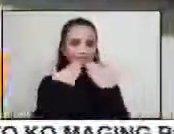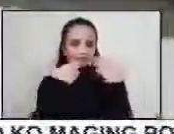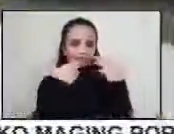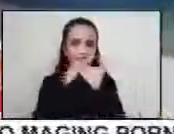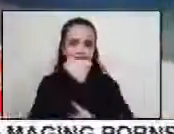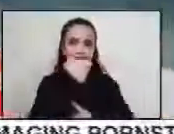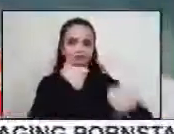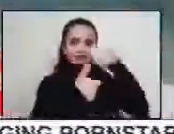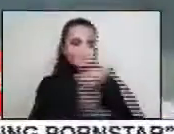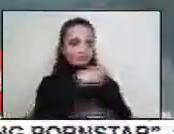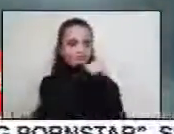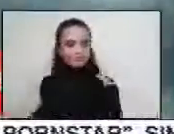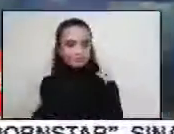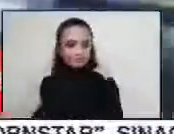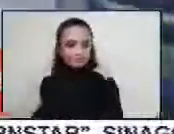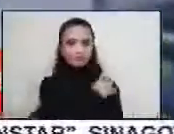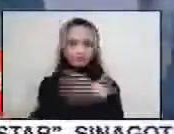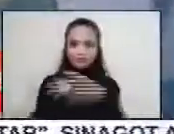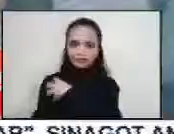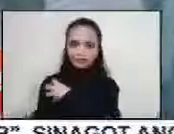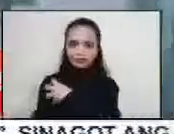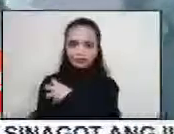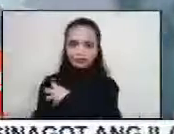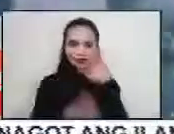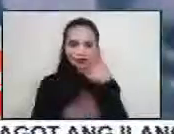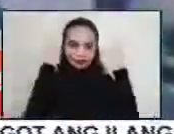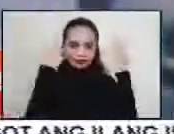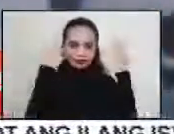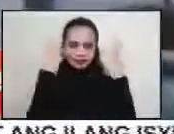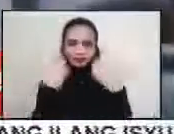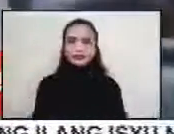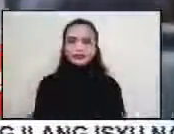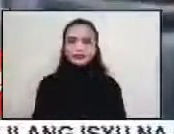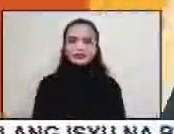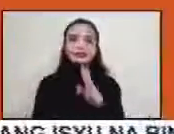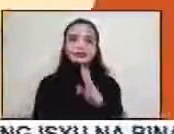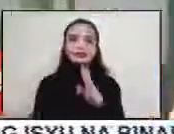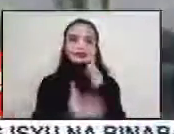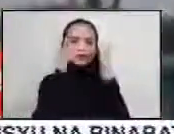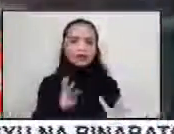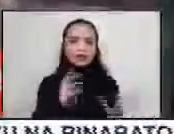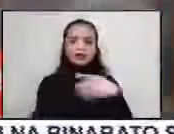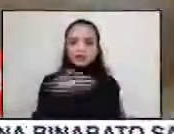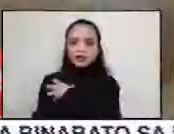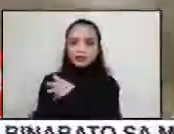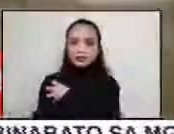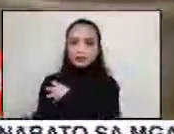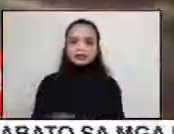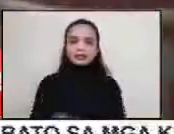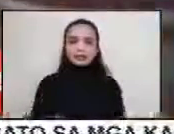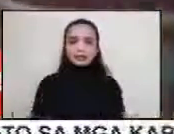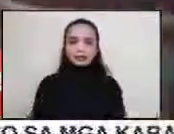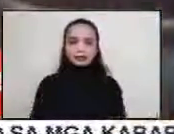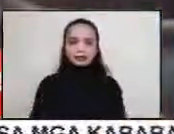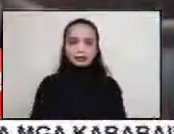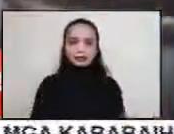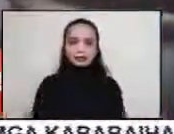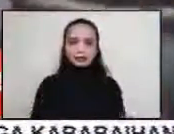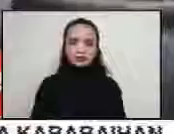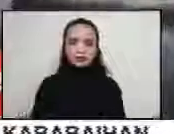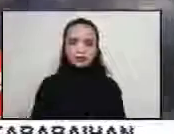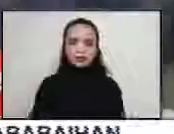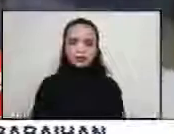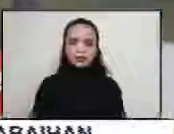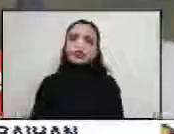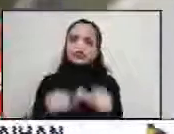Hot topic ngayon online ang PS5 unboxing video ni Matteo Guidicelli. Sa kanyang YouTube channel, makikita kung paano